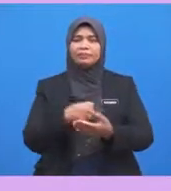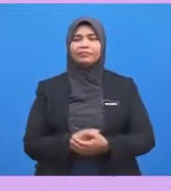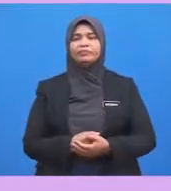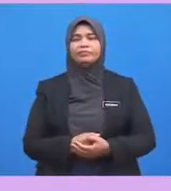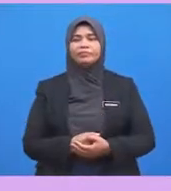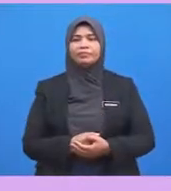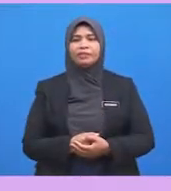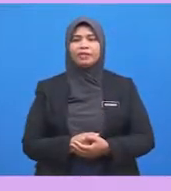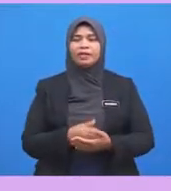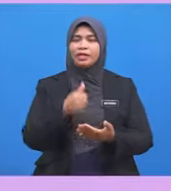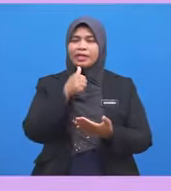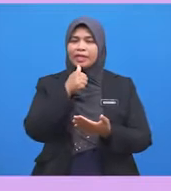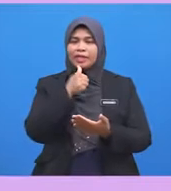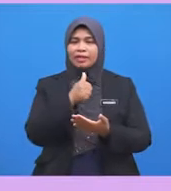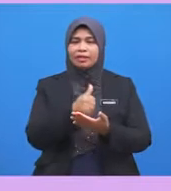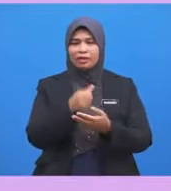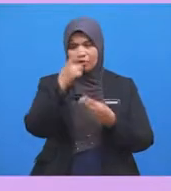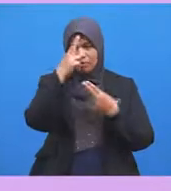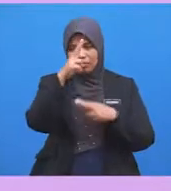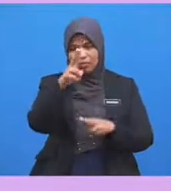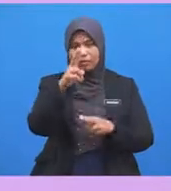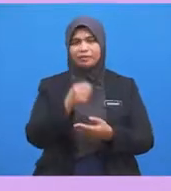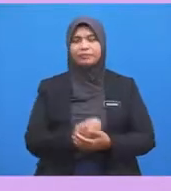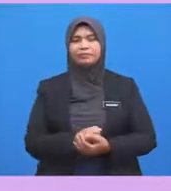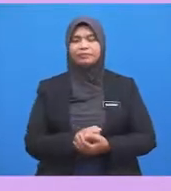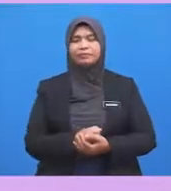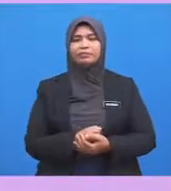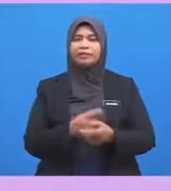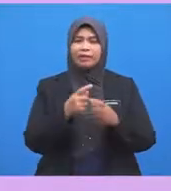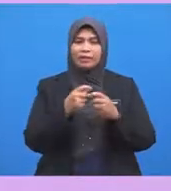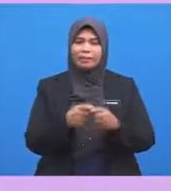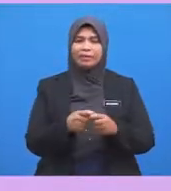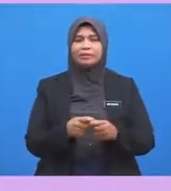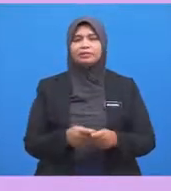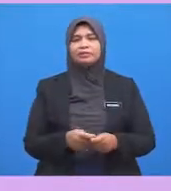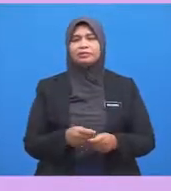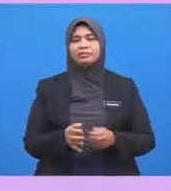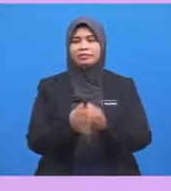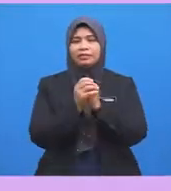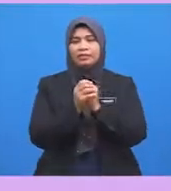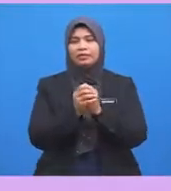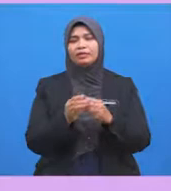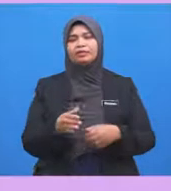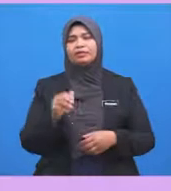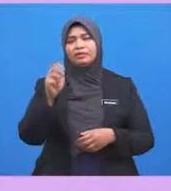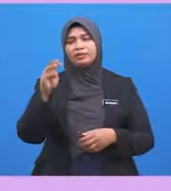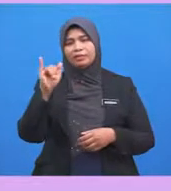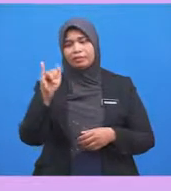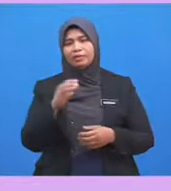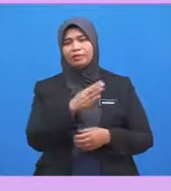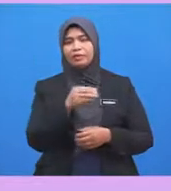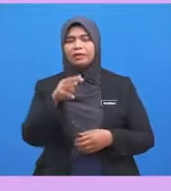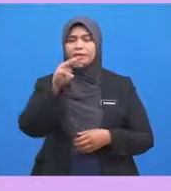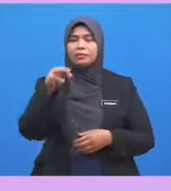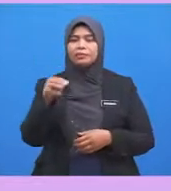Saya cikgu. Nilai hormat. Ya, tepat sekali. Syabas Amy dan murid-murid.